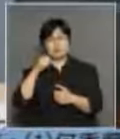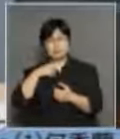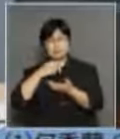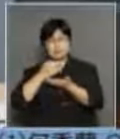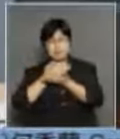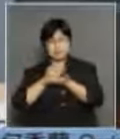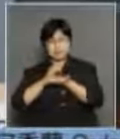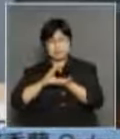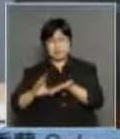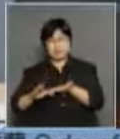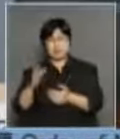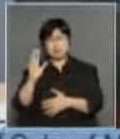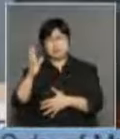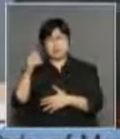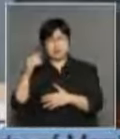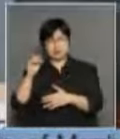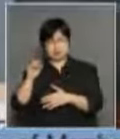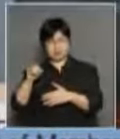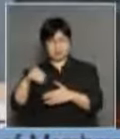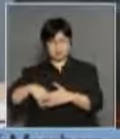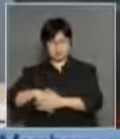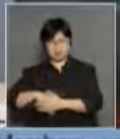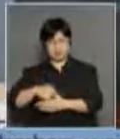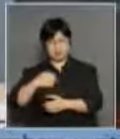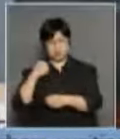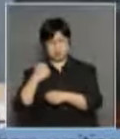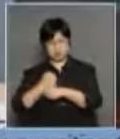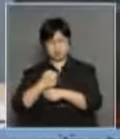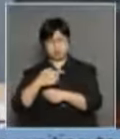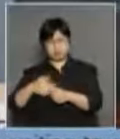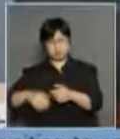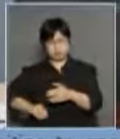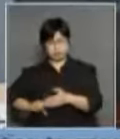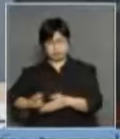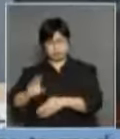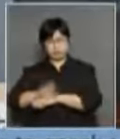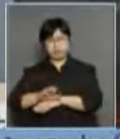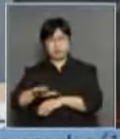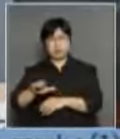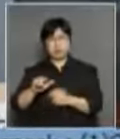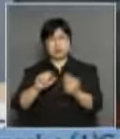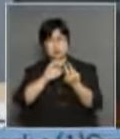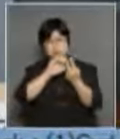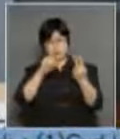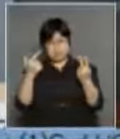備500億，如果做的時候才用嘛。呢、这、一個2008年嘅